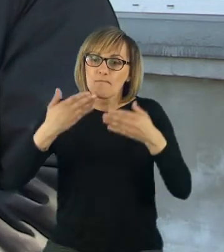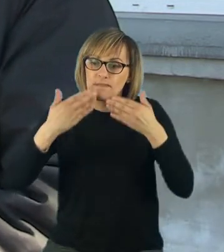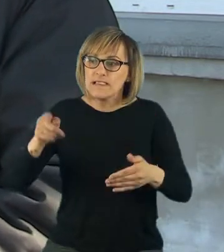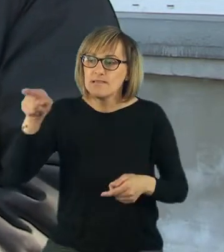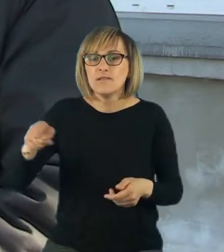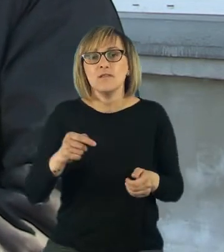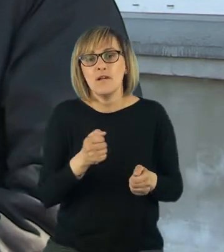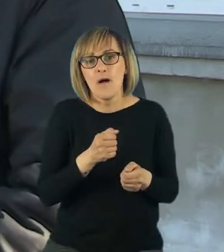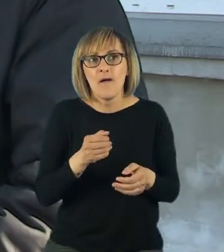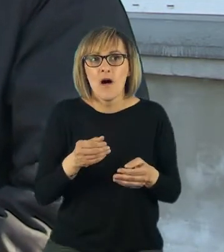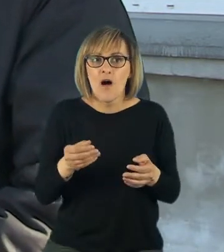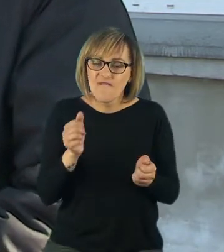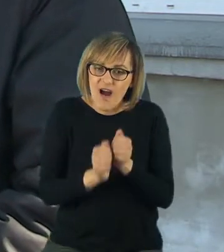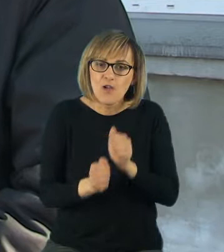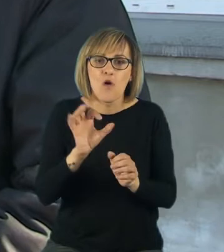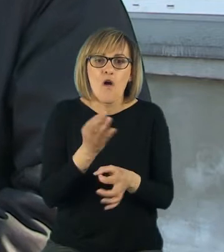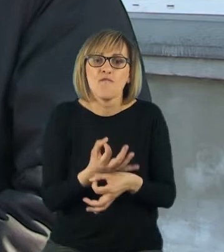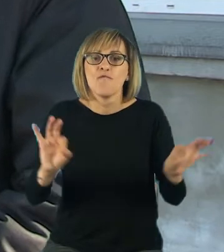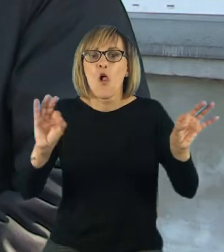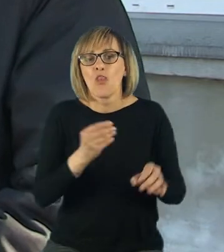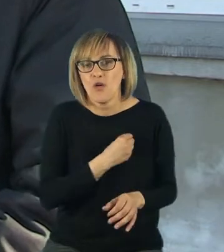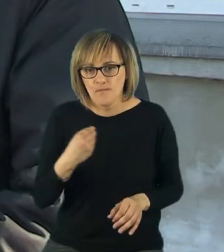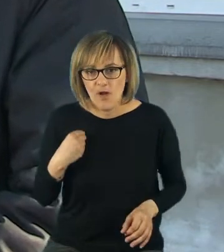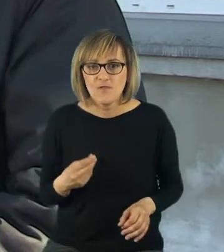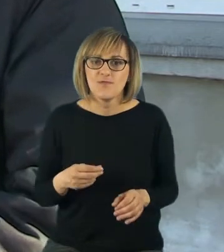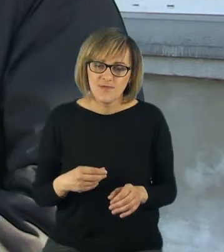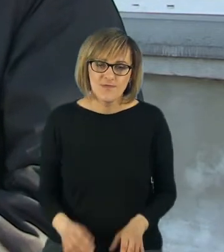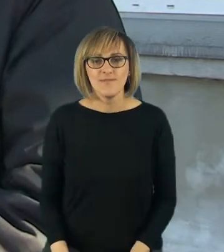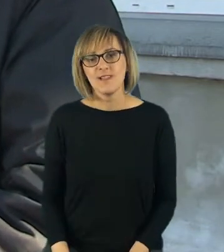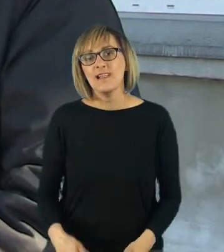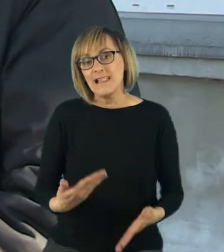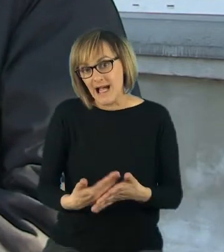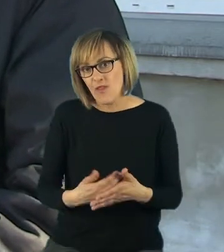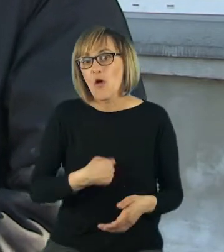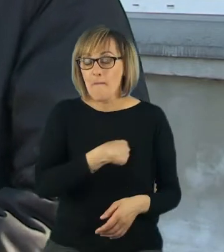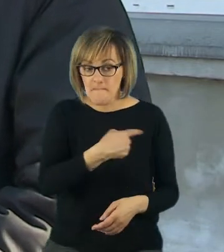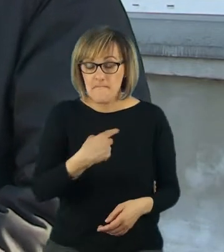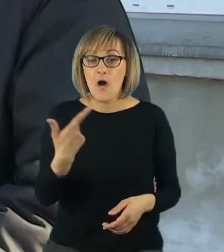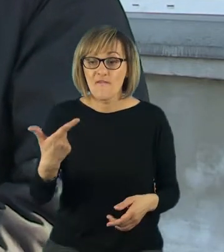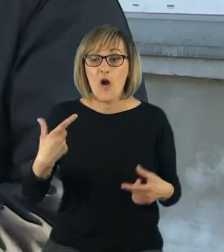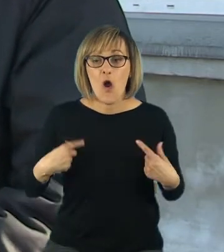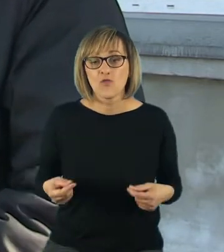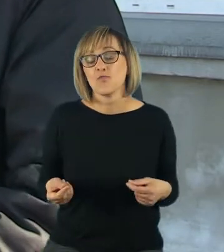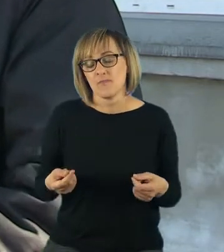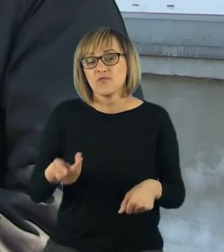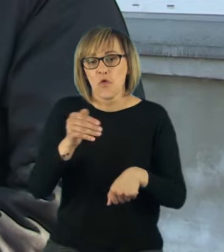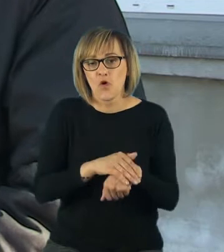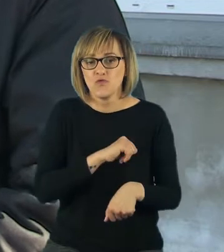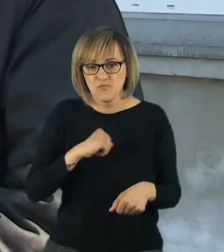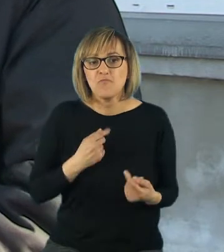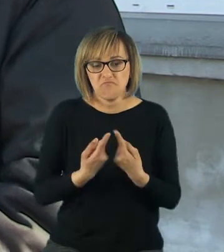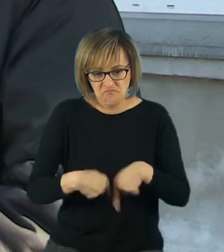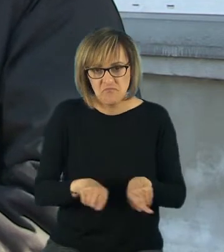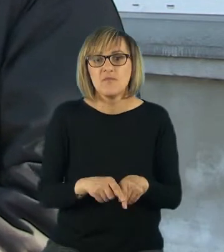powstała wspólna interpelacja ponad podziałami politycznymi, bo każdy z nas jest z innego klubu, ale inicjatywa,